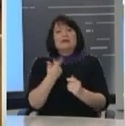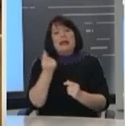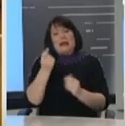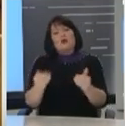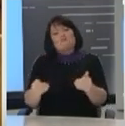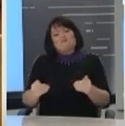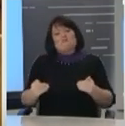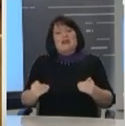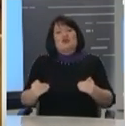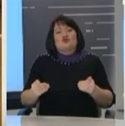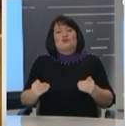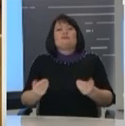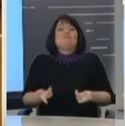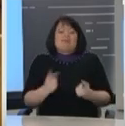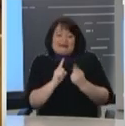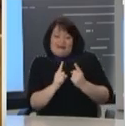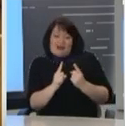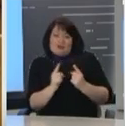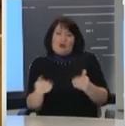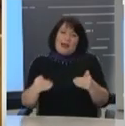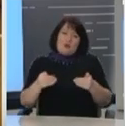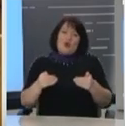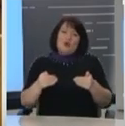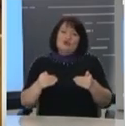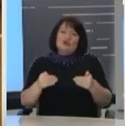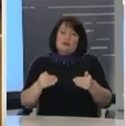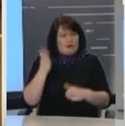συμβιβασμούς και σε υποχωρήσεις. Δεν το